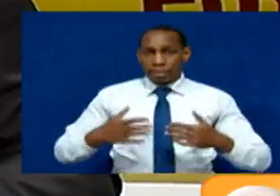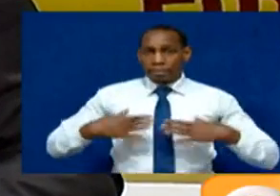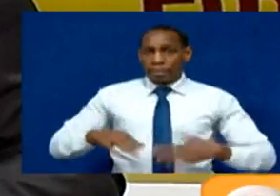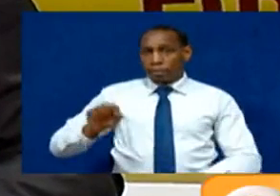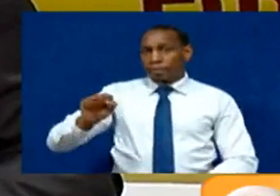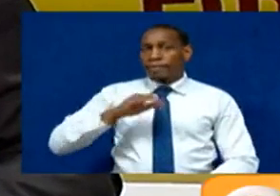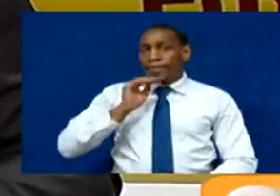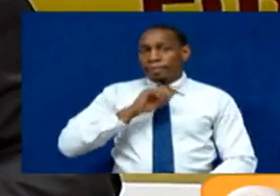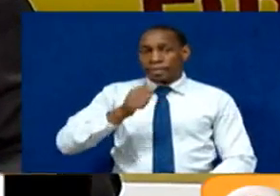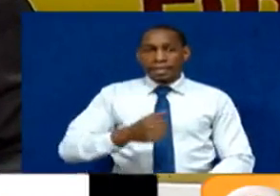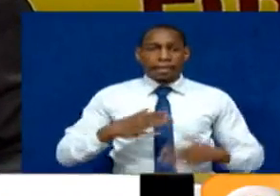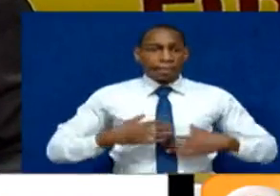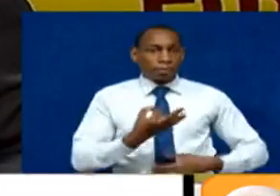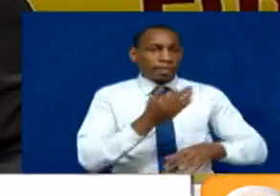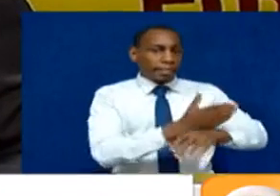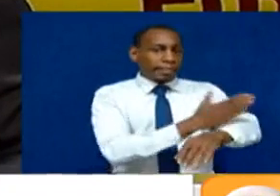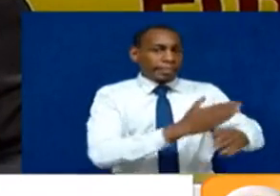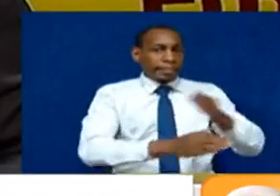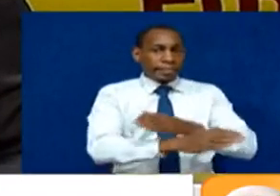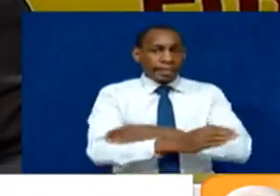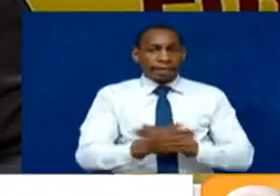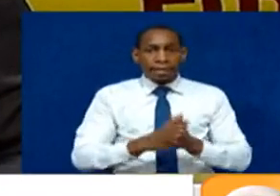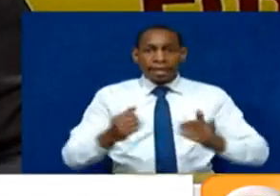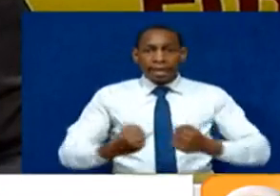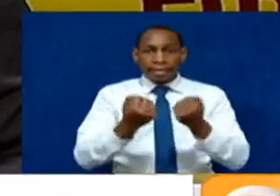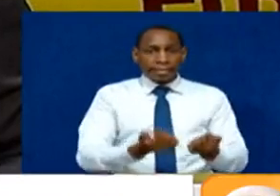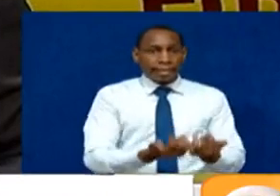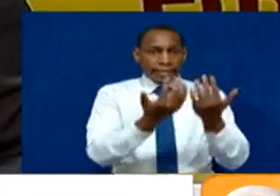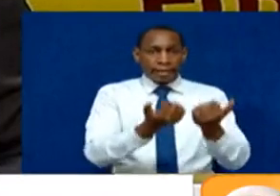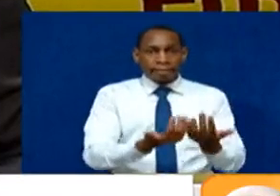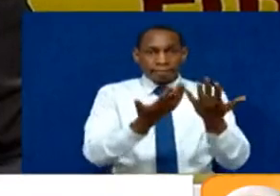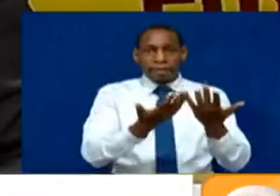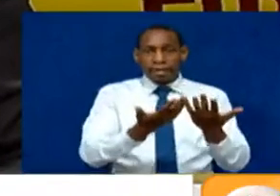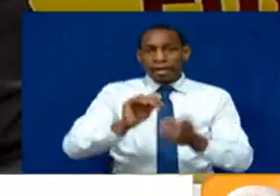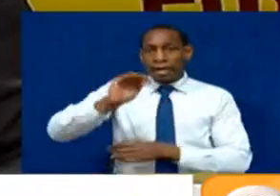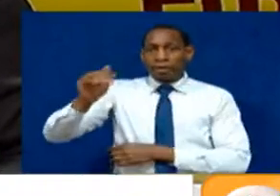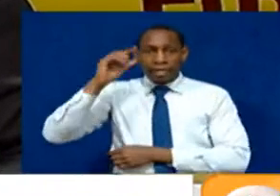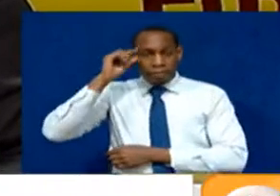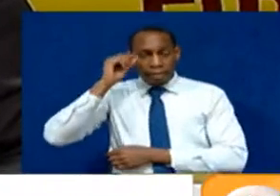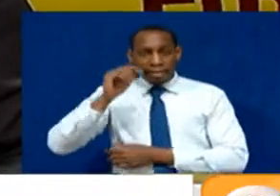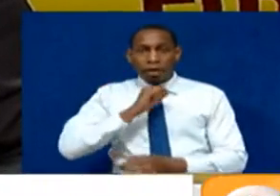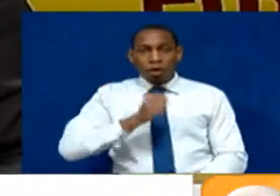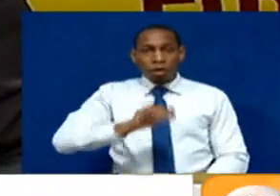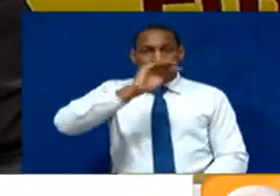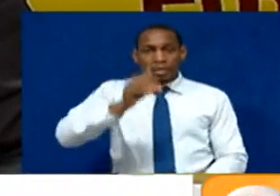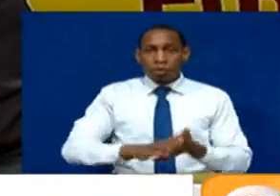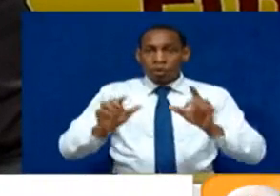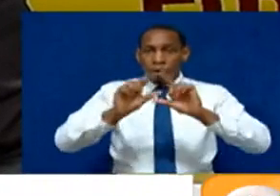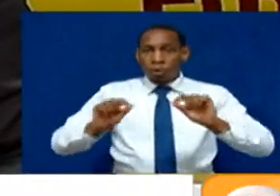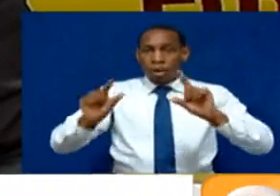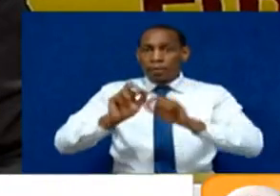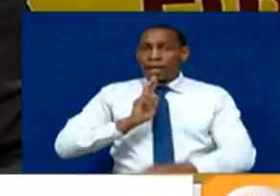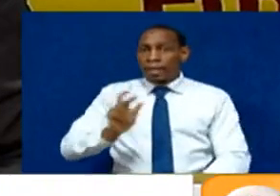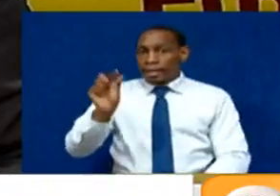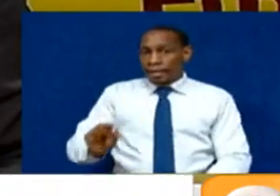Watu watano wamefariki huku wengine watatu wakiuguza majeraha kwenye mkasa wa moto mtaani mji wa kale kaunti ya Mombasa. Kulingana na shirika la msalaba